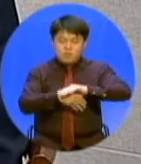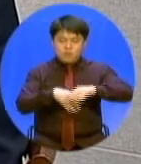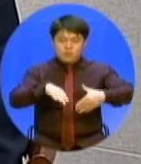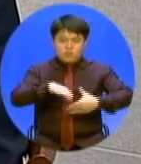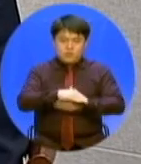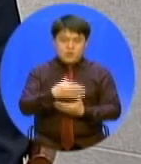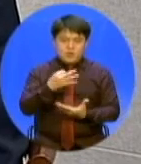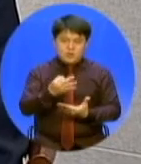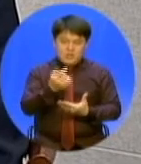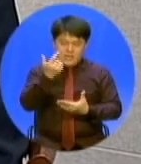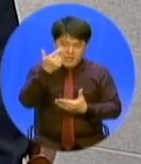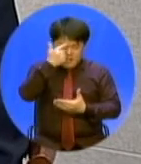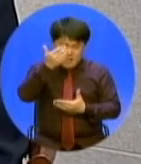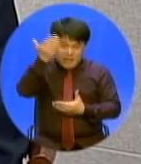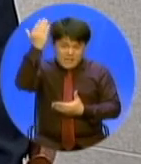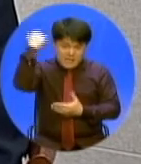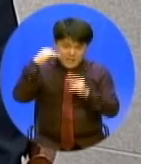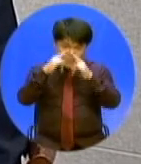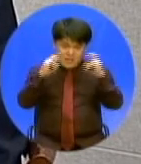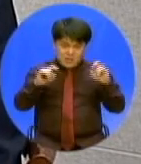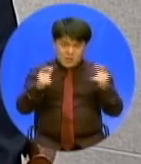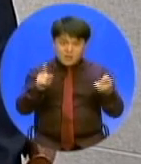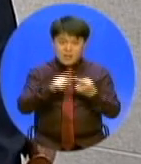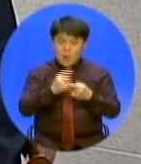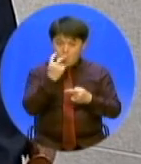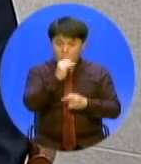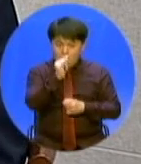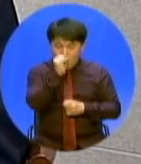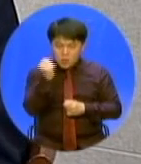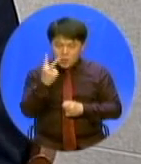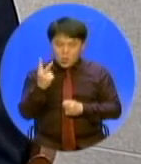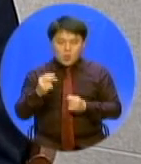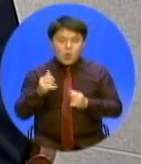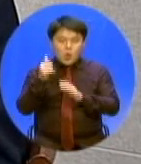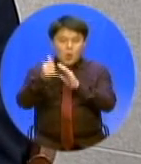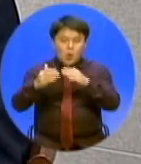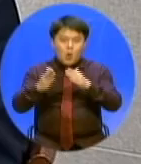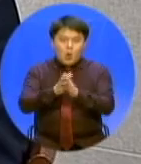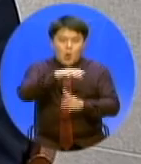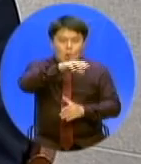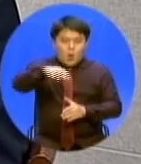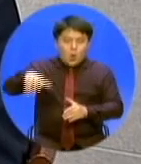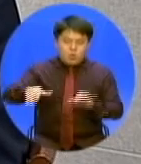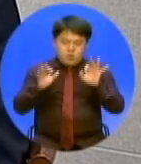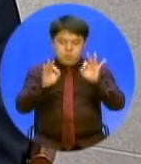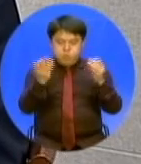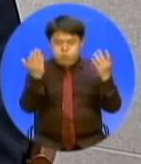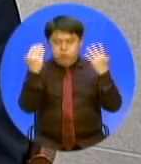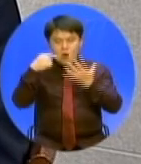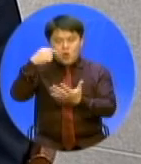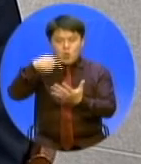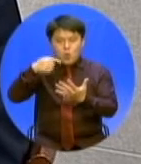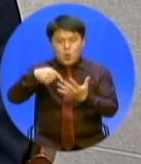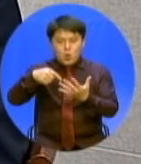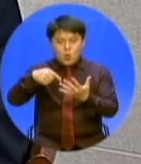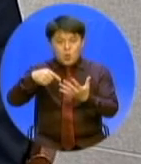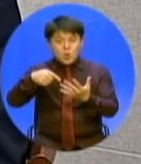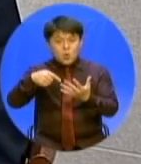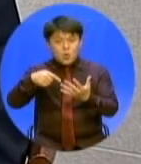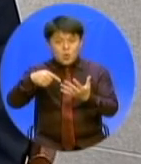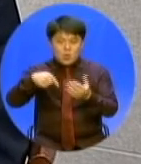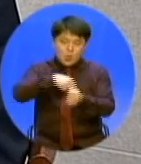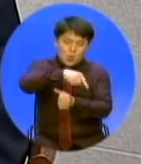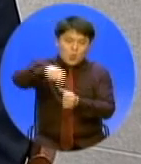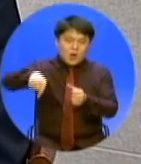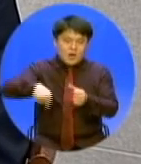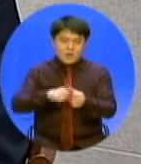문화유산에 관한 어떤 보호도 예. 있고 또 폐광 지역 내에는 학교 정화, 학교